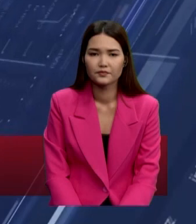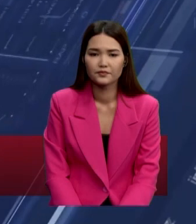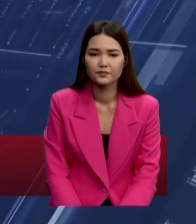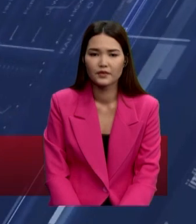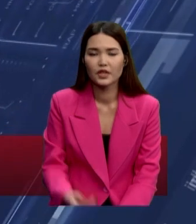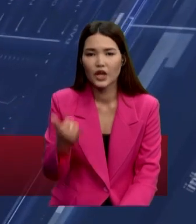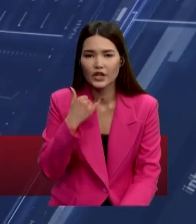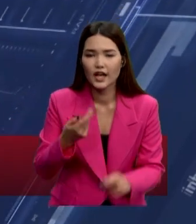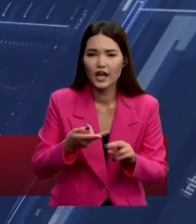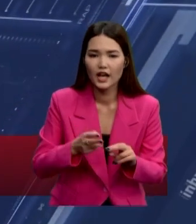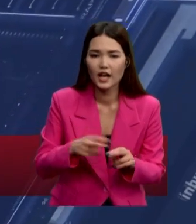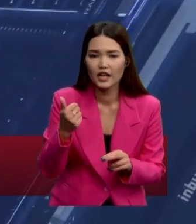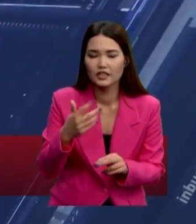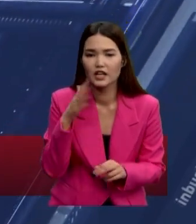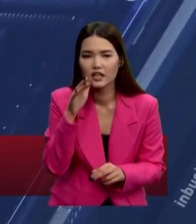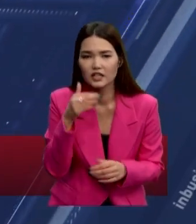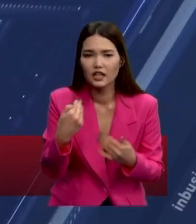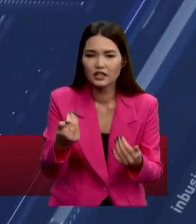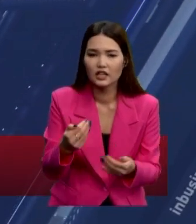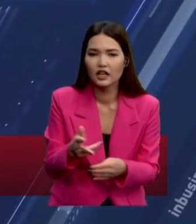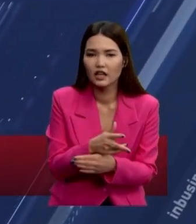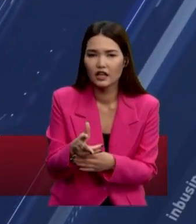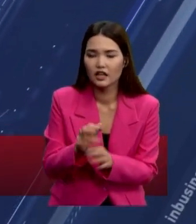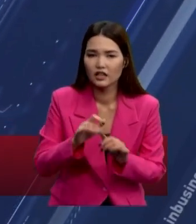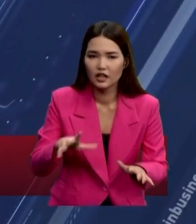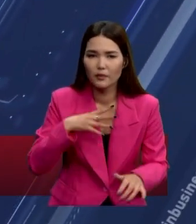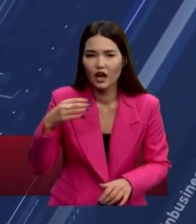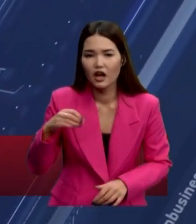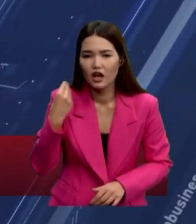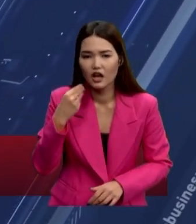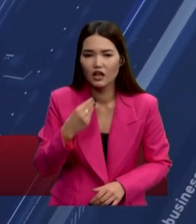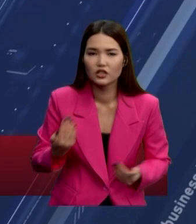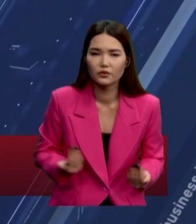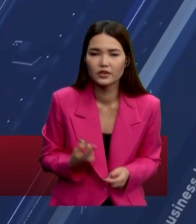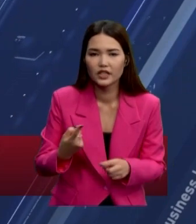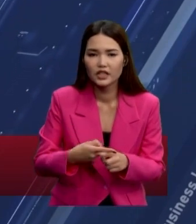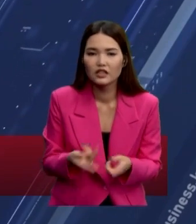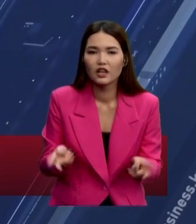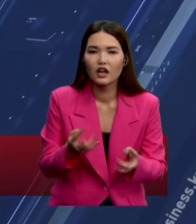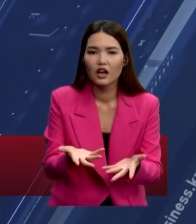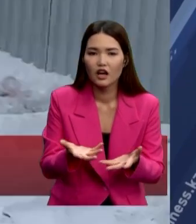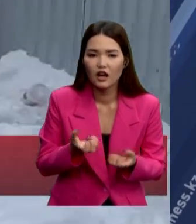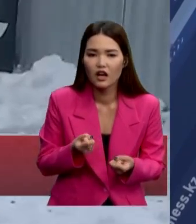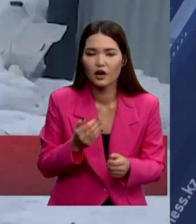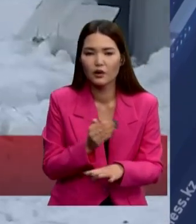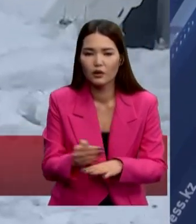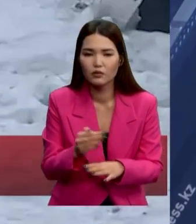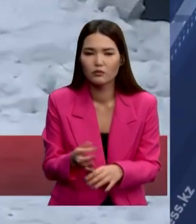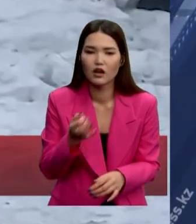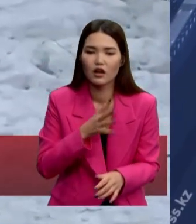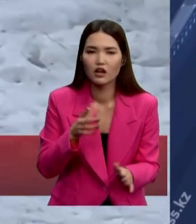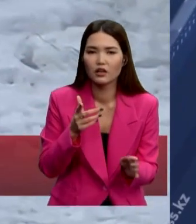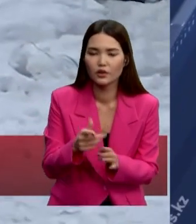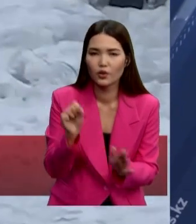Бұл дөйсалдың екі айлық кезінде түсірілген бейнетаспа. Алты айға толып, иесі енді аңға саламын деп жүргенде, әлдекім аяусыз атып